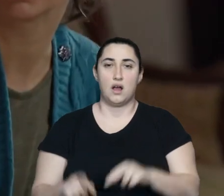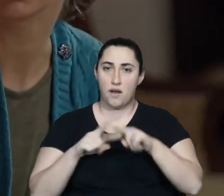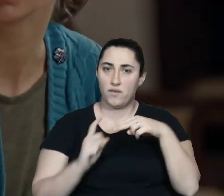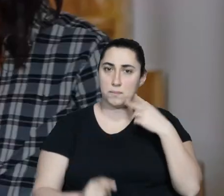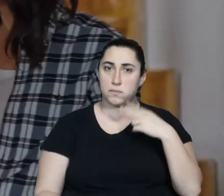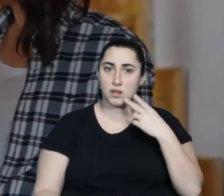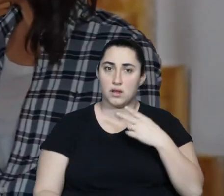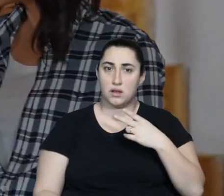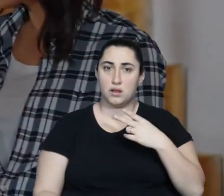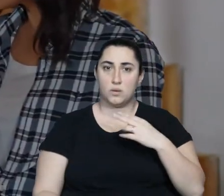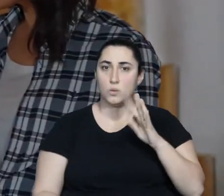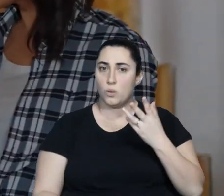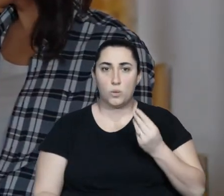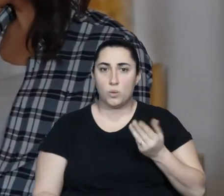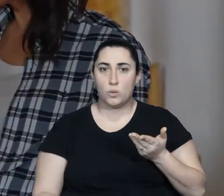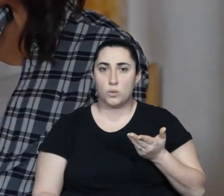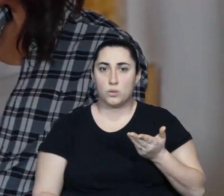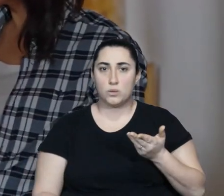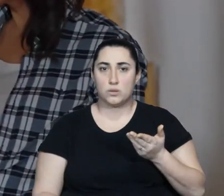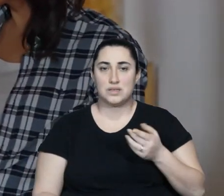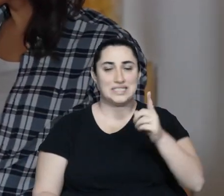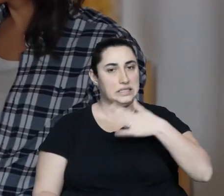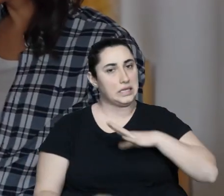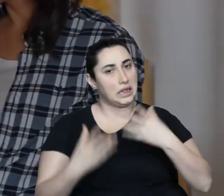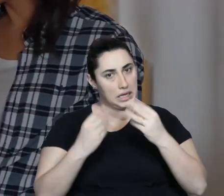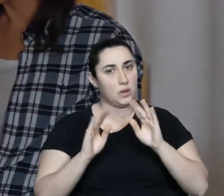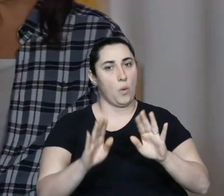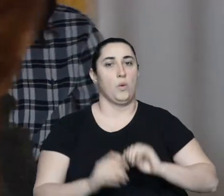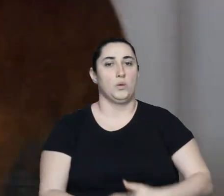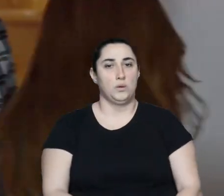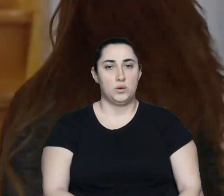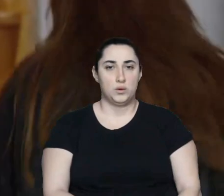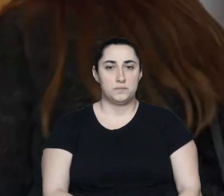Alev abla. Ne oldu? İstediğiniz oldu.